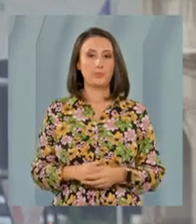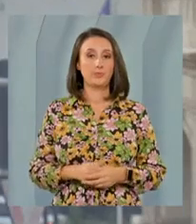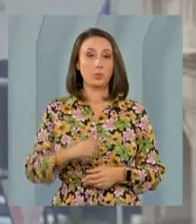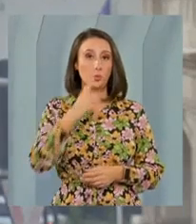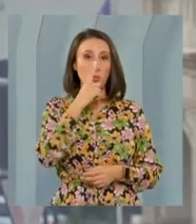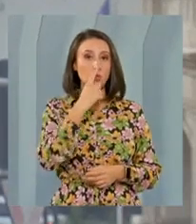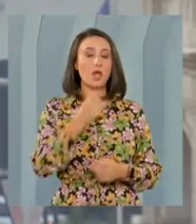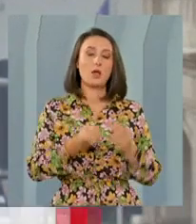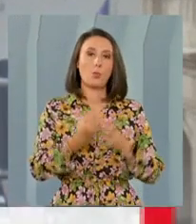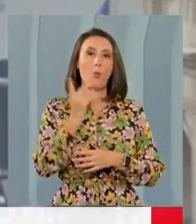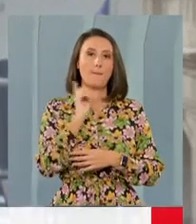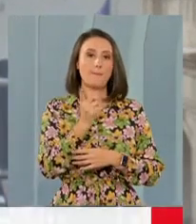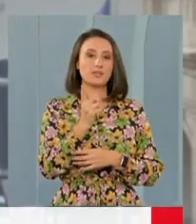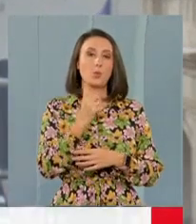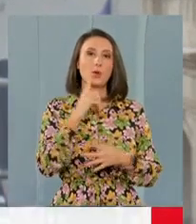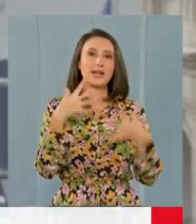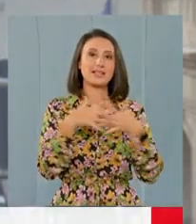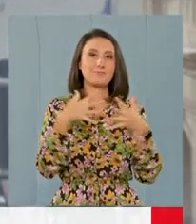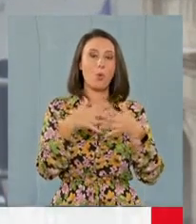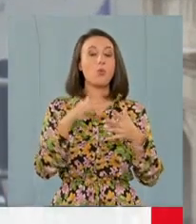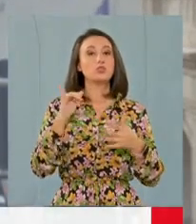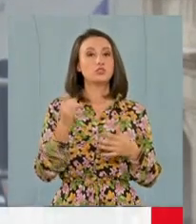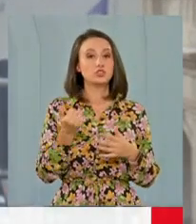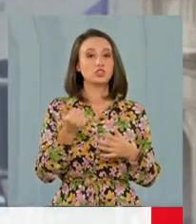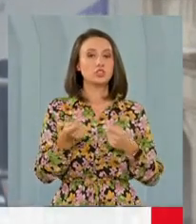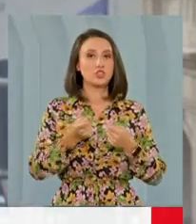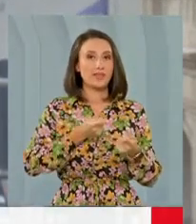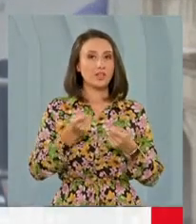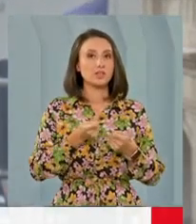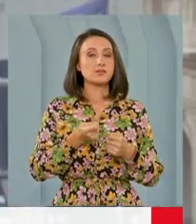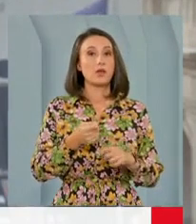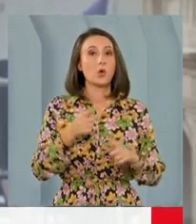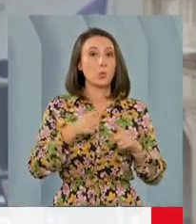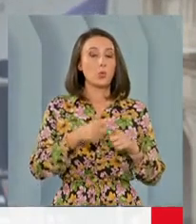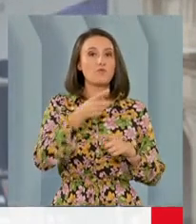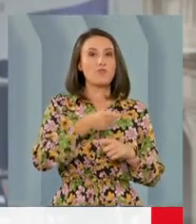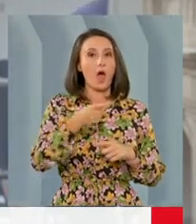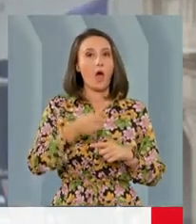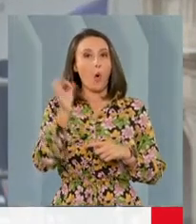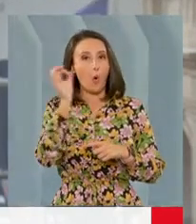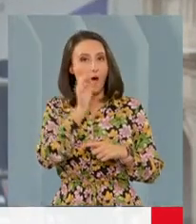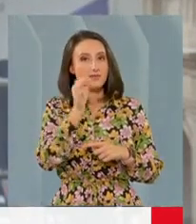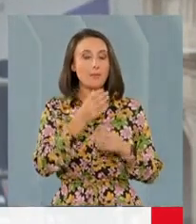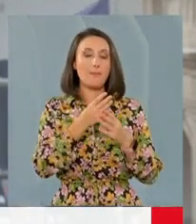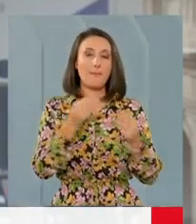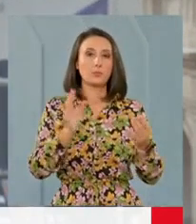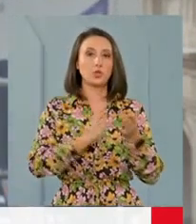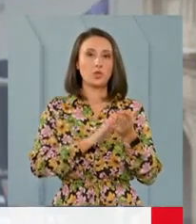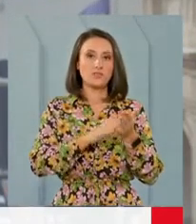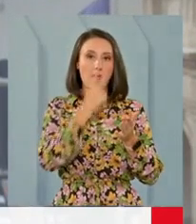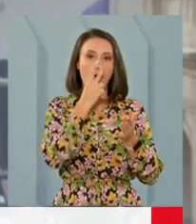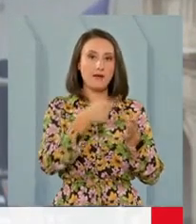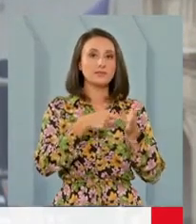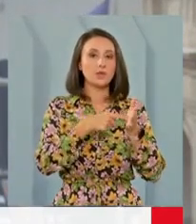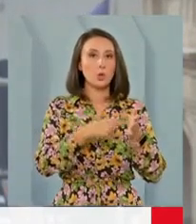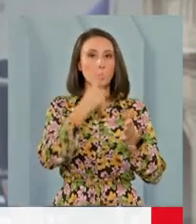Rusia nu amenință însă doar cu un război nuclear, ci șantajează Occidentul cu fiecare ocazie. Tot mai multe dovezi arată că Moscova